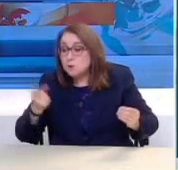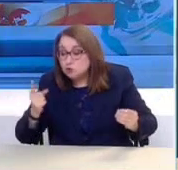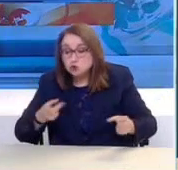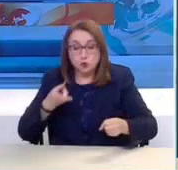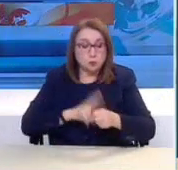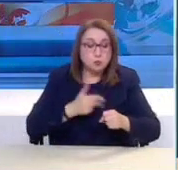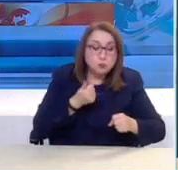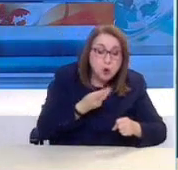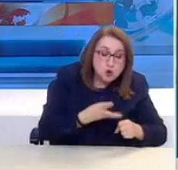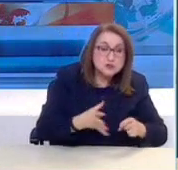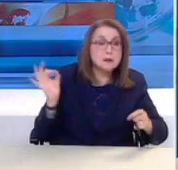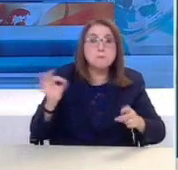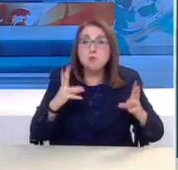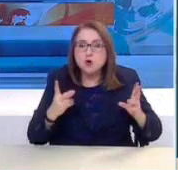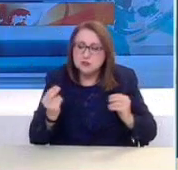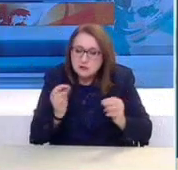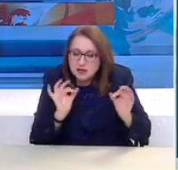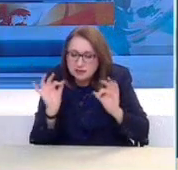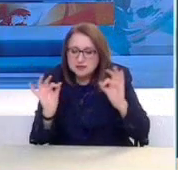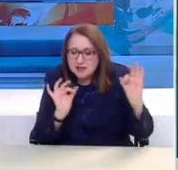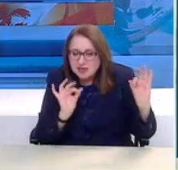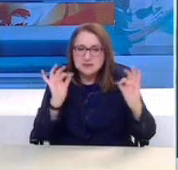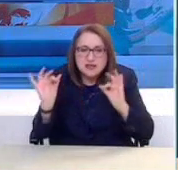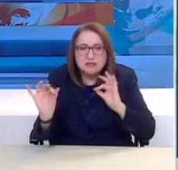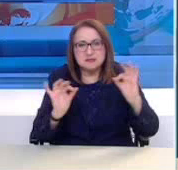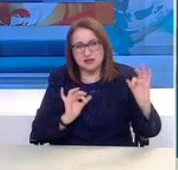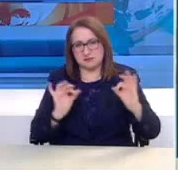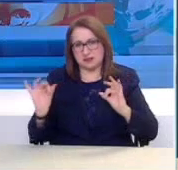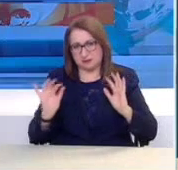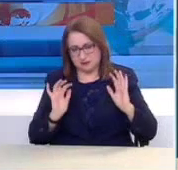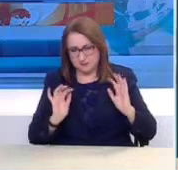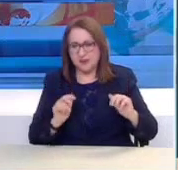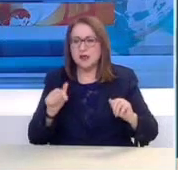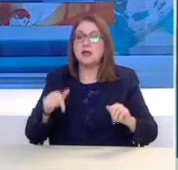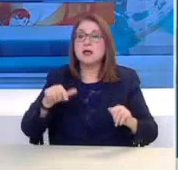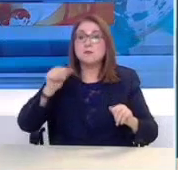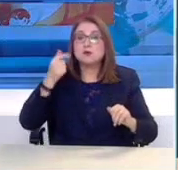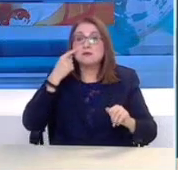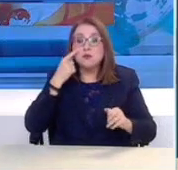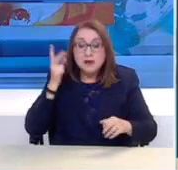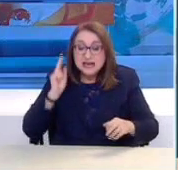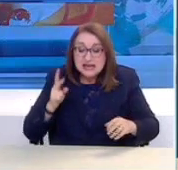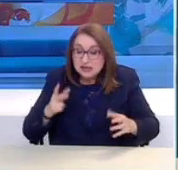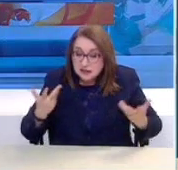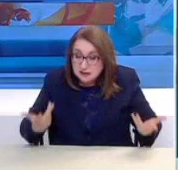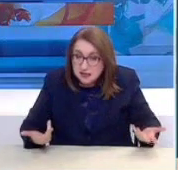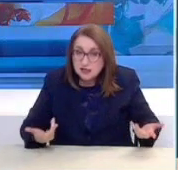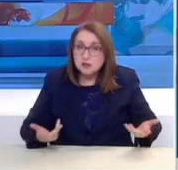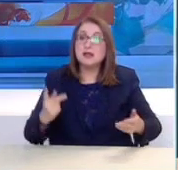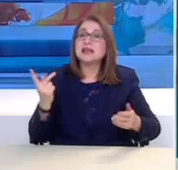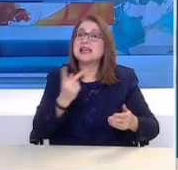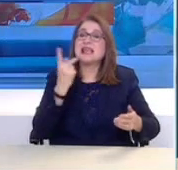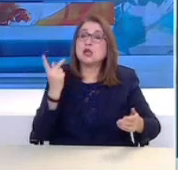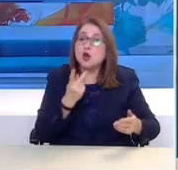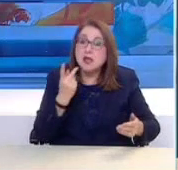στιγμή, αλλά και η παρακολούθηση των αποτελεσμάτων της άρσης των μέτρων, η αξιολόγηση των κινδύνων, τα κοινωνικο-οικονομικά ωφέλη